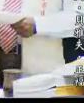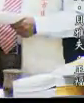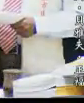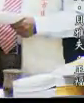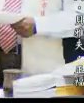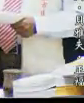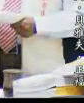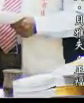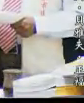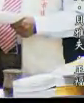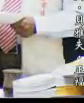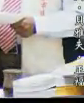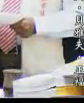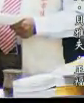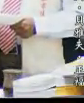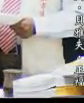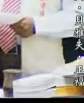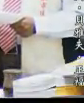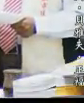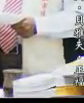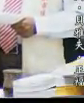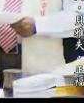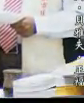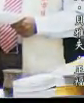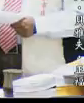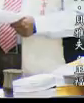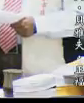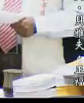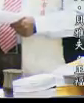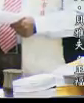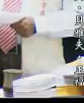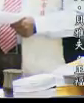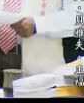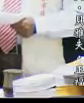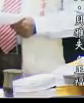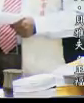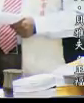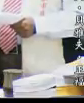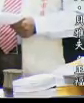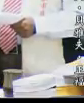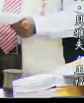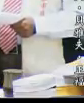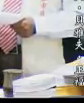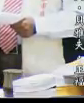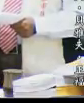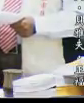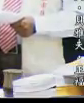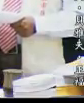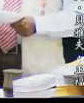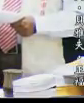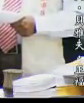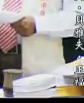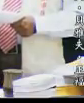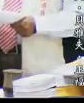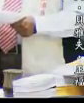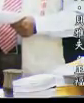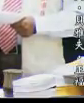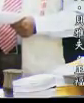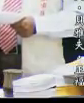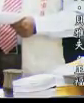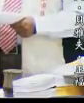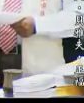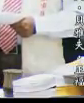是现在如果我们对西拉雅平埔族的这个部分也都非常尊重，高雄市